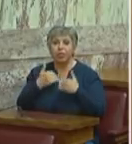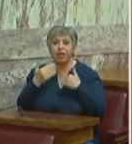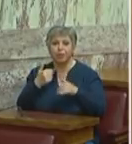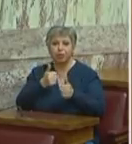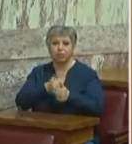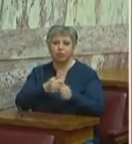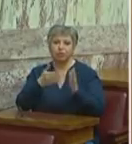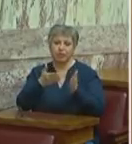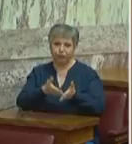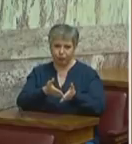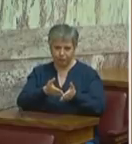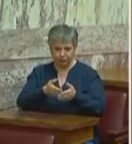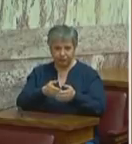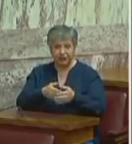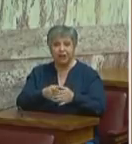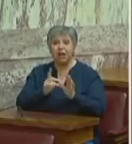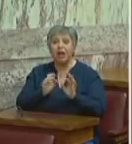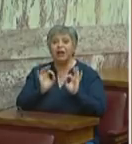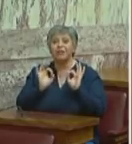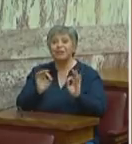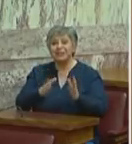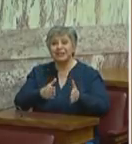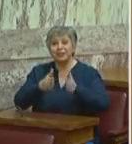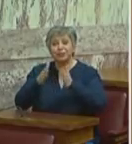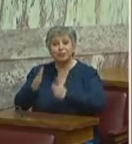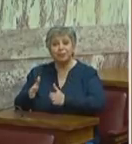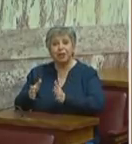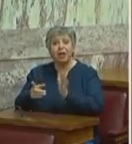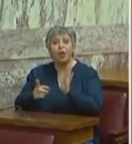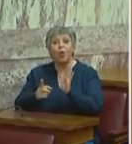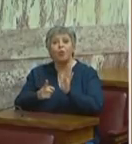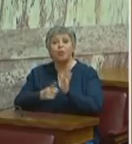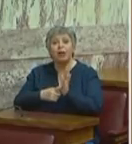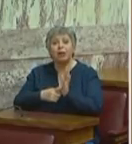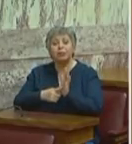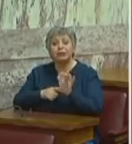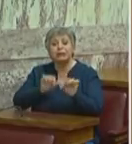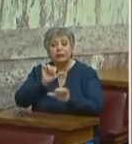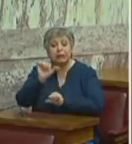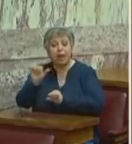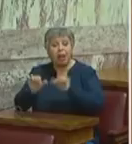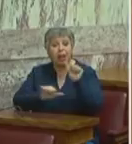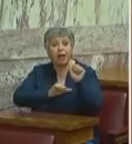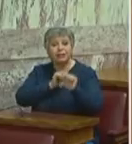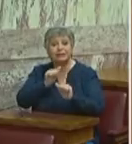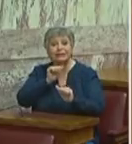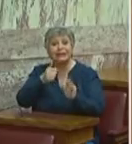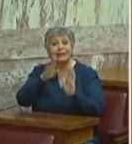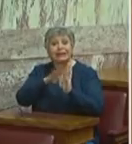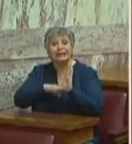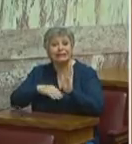και η προϋπόθεση της συνταγματικής αναθεώρησης που απαιτείται από την γείτονα, προκειμένου αυτό να